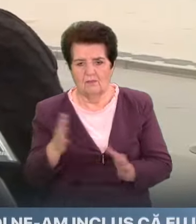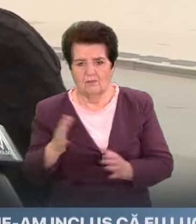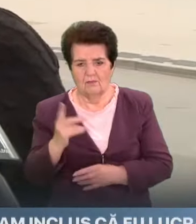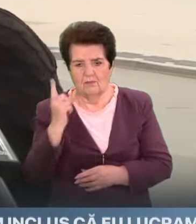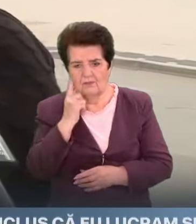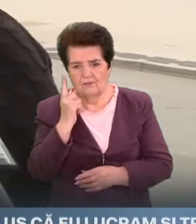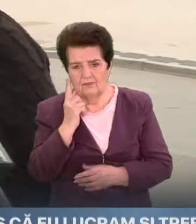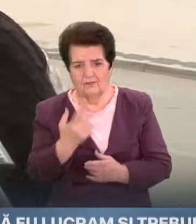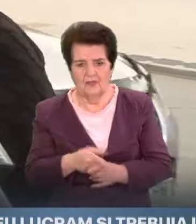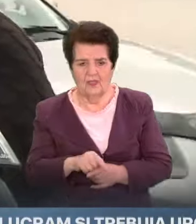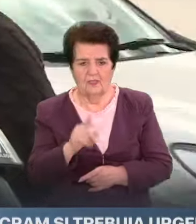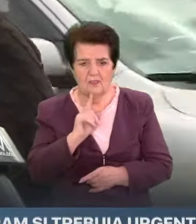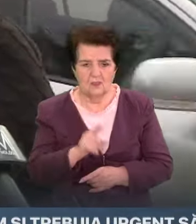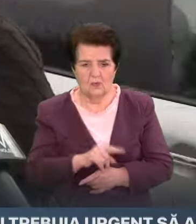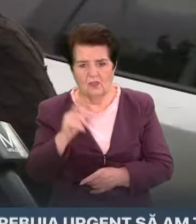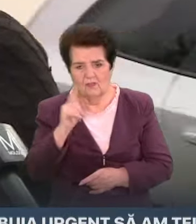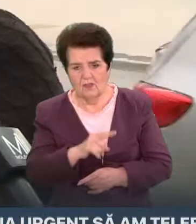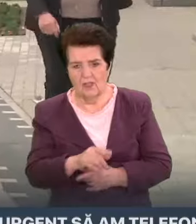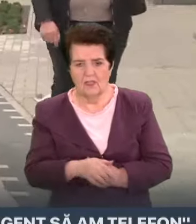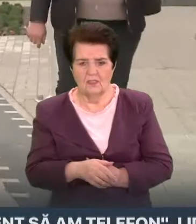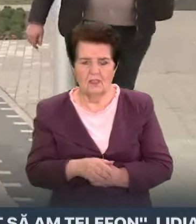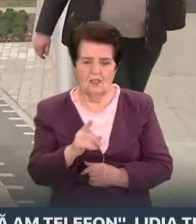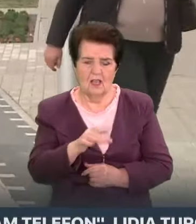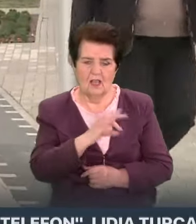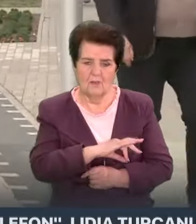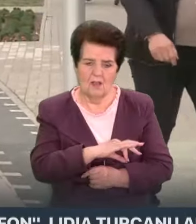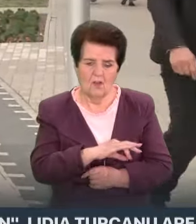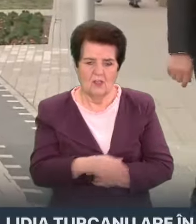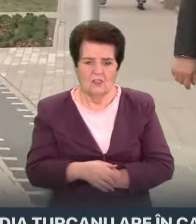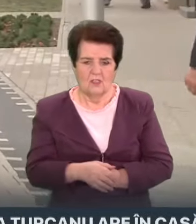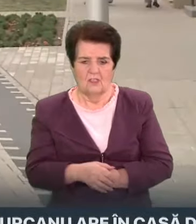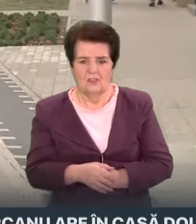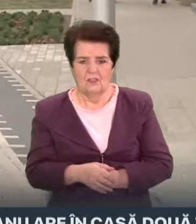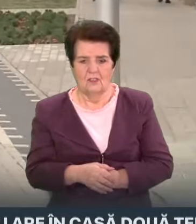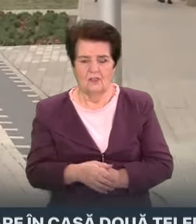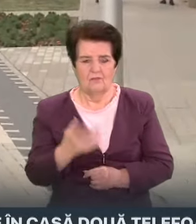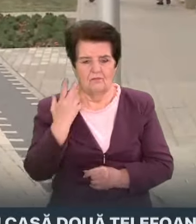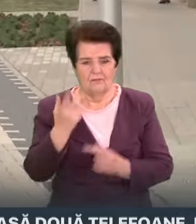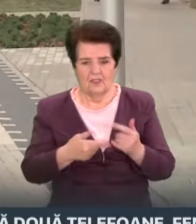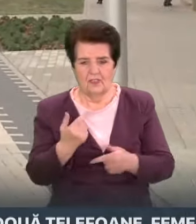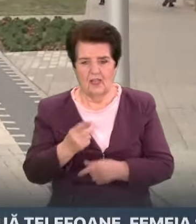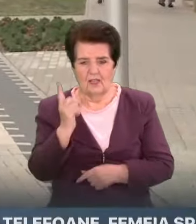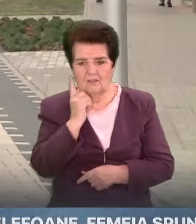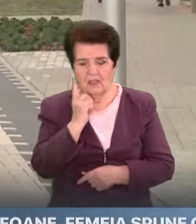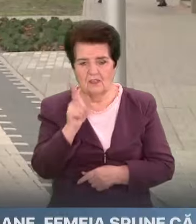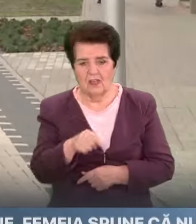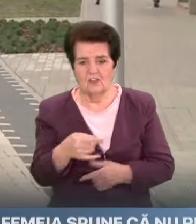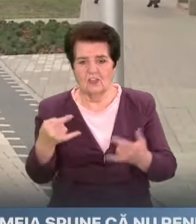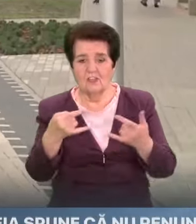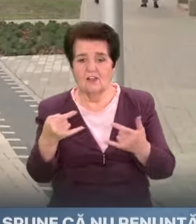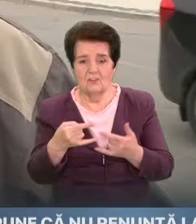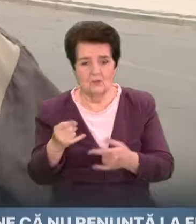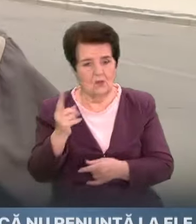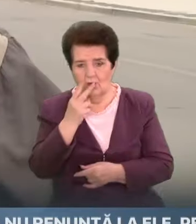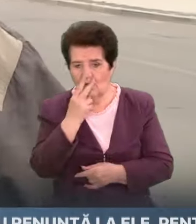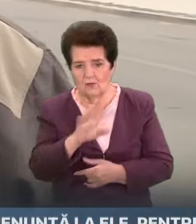Foarte rar. Avem o soră și un frate care mai folosește, dar este mobilul, nici televizor acum nu-l privim. Și n-am cum să-i